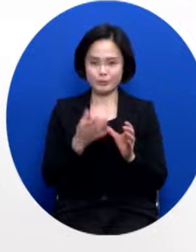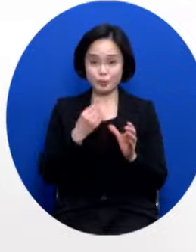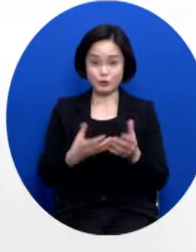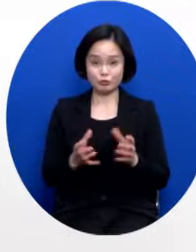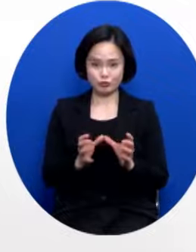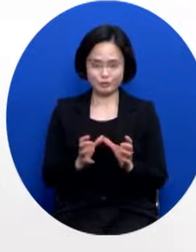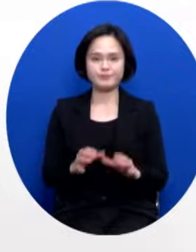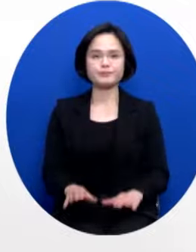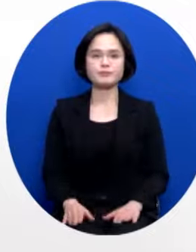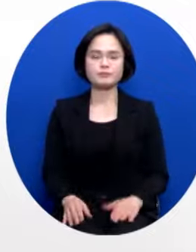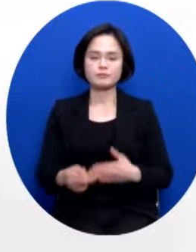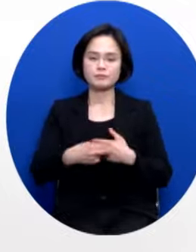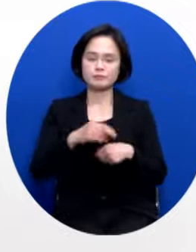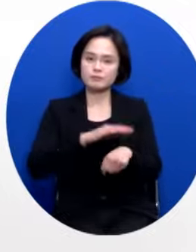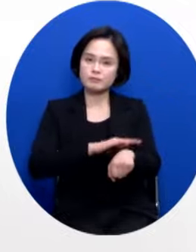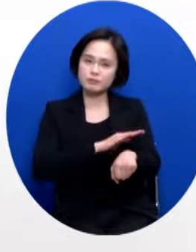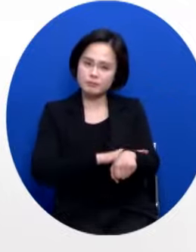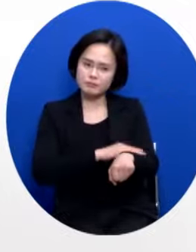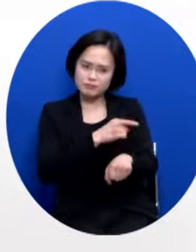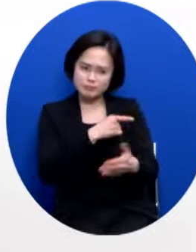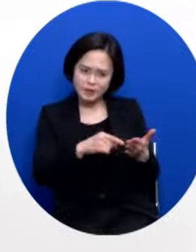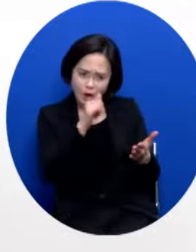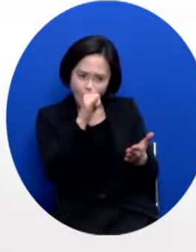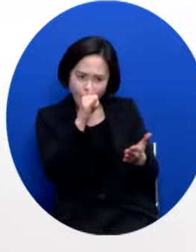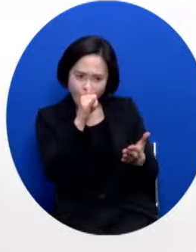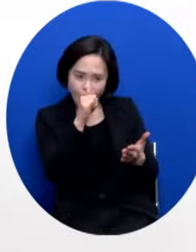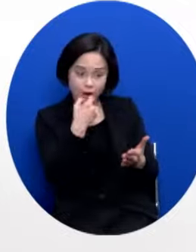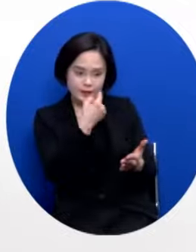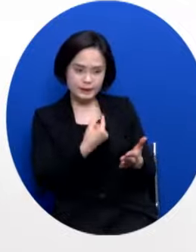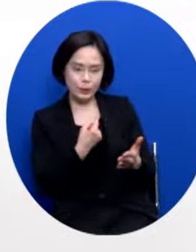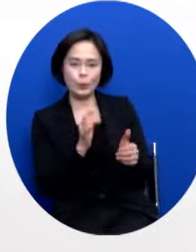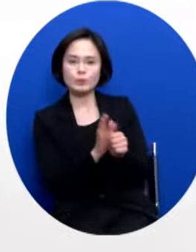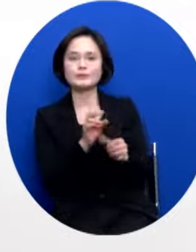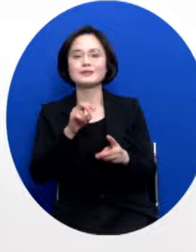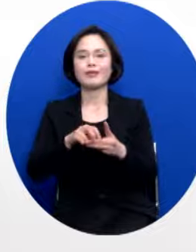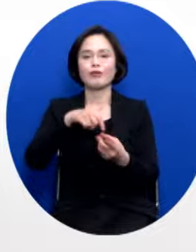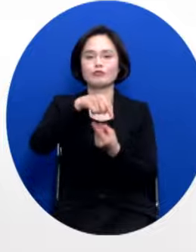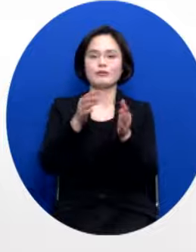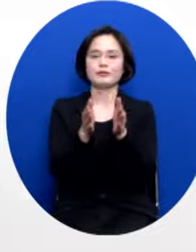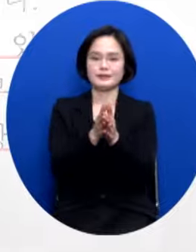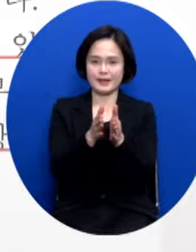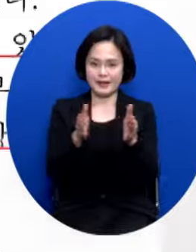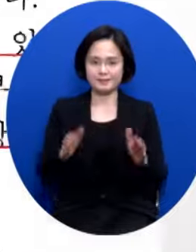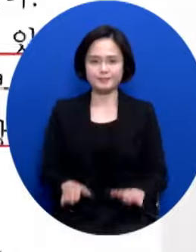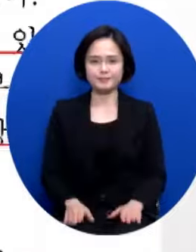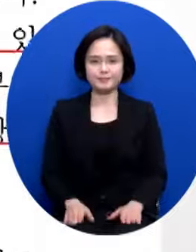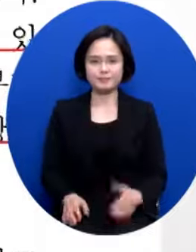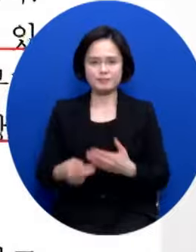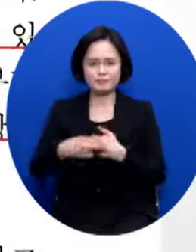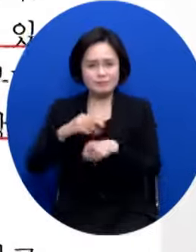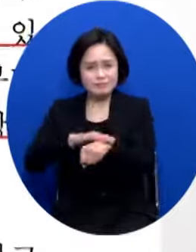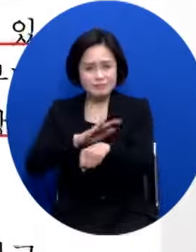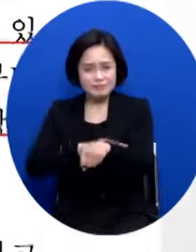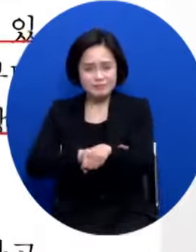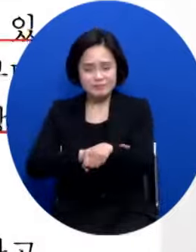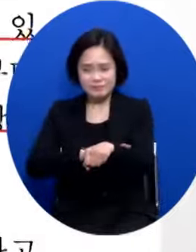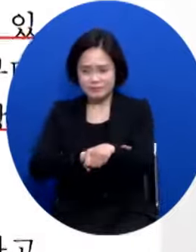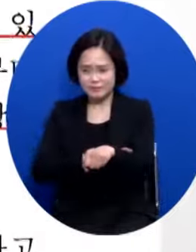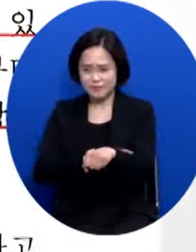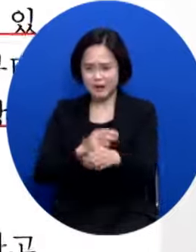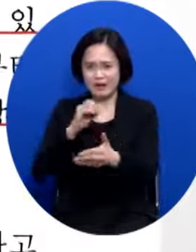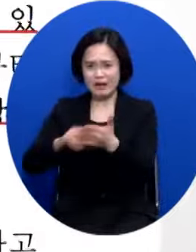전공의 보호 신고센터는 집단 행동에 동참하지 않고 의료 현장을 지키고 있거나 복귀를 희망하는 전공의를 보호하기